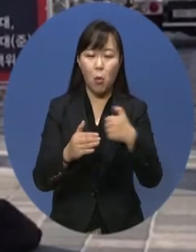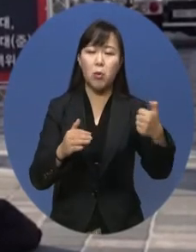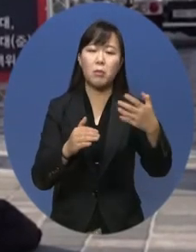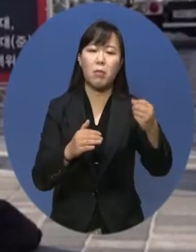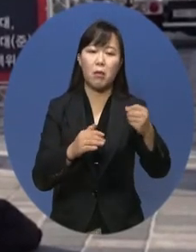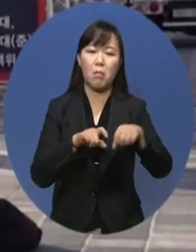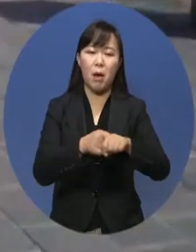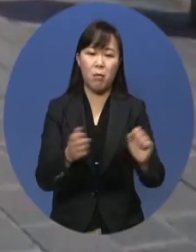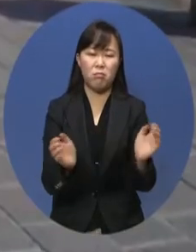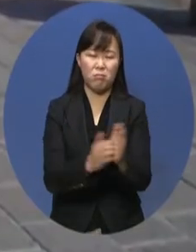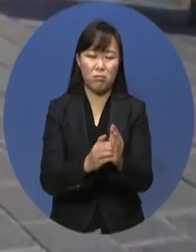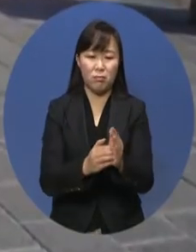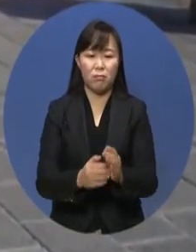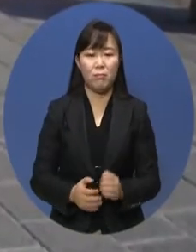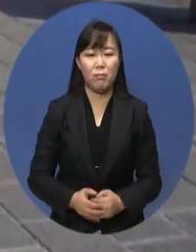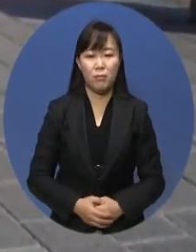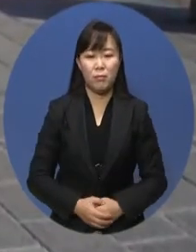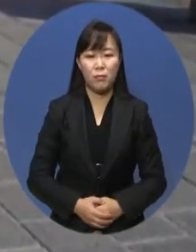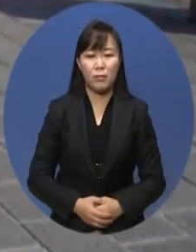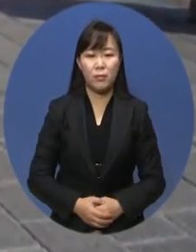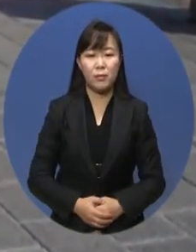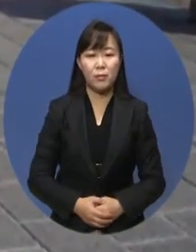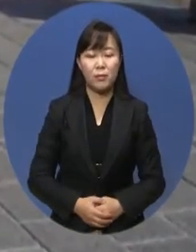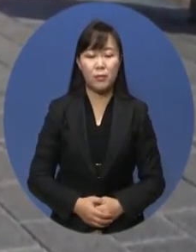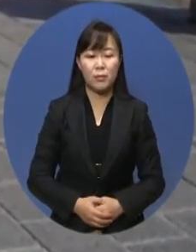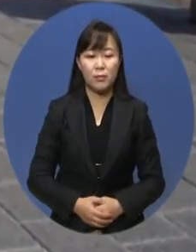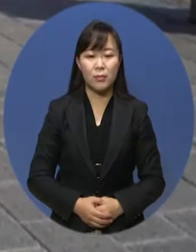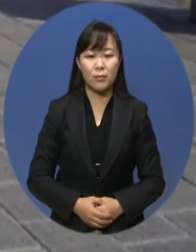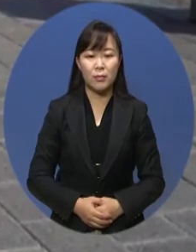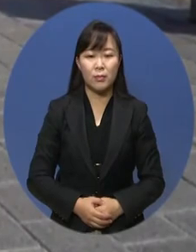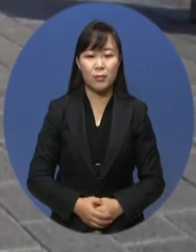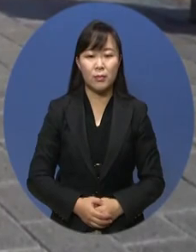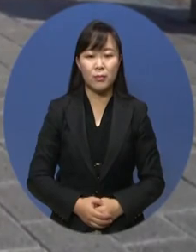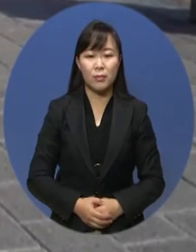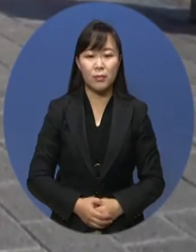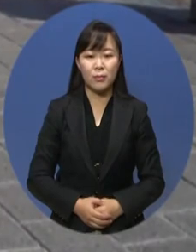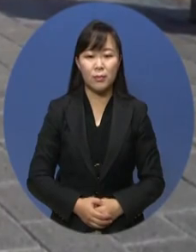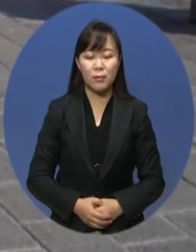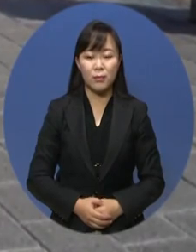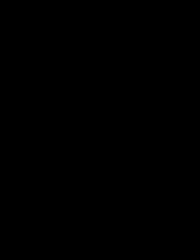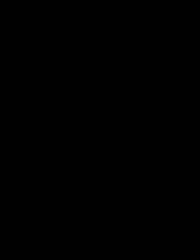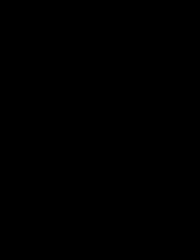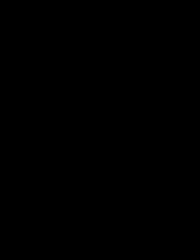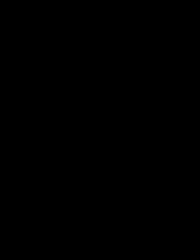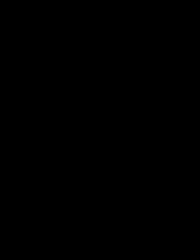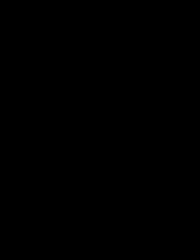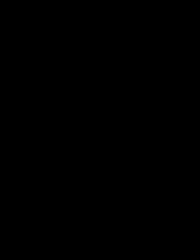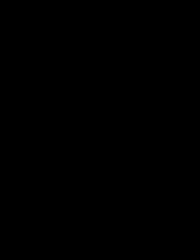구형받는 것으로 마무리됐습니다. 지금까지 복지TV 뉴스 임지윤이었습니다.